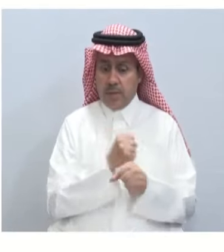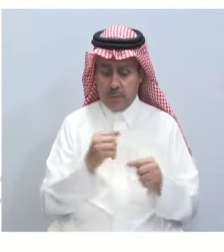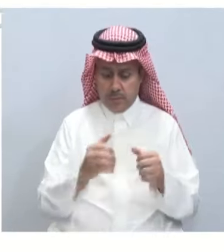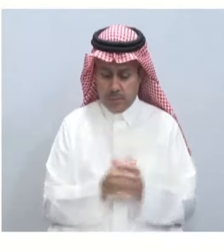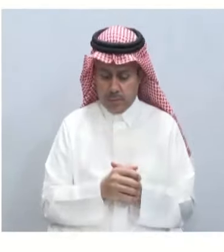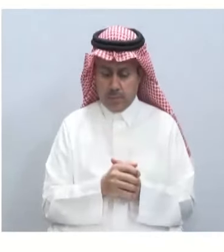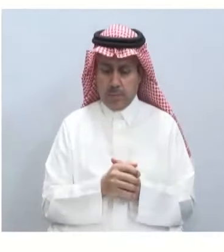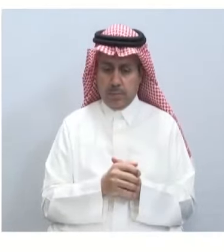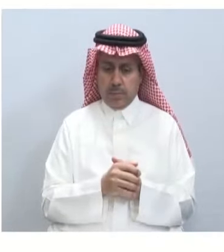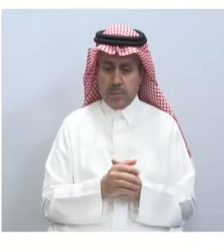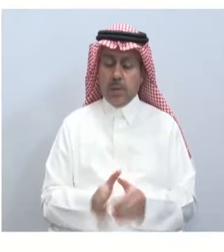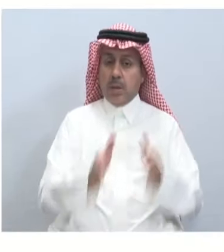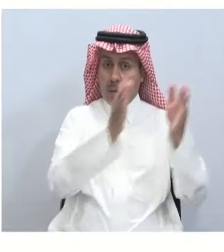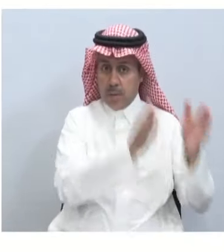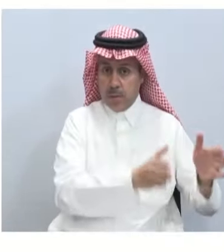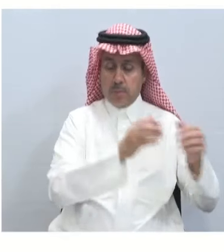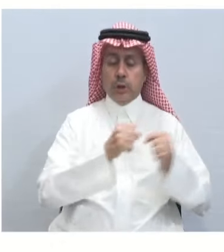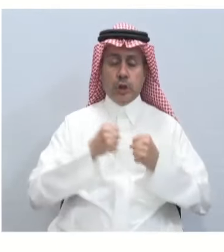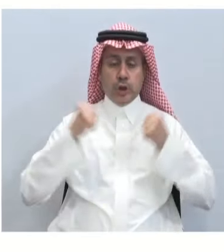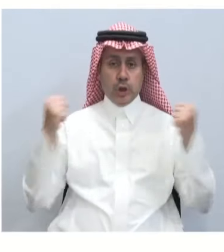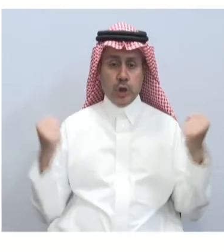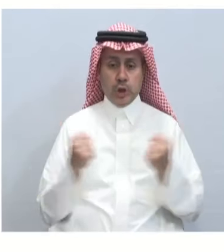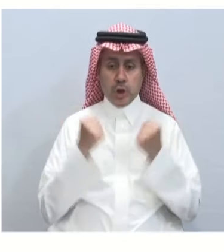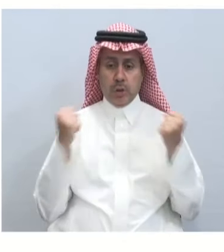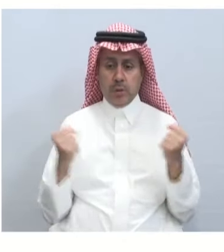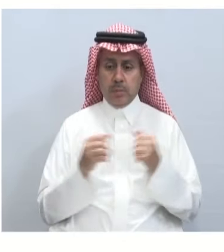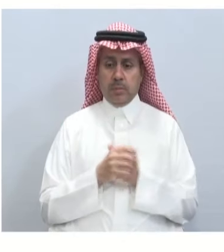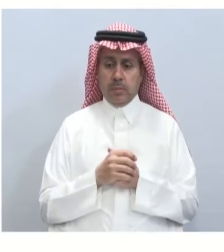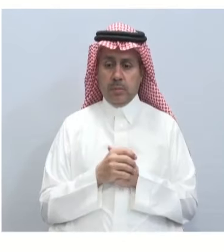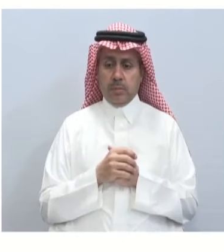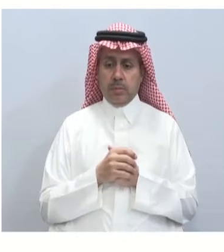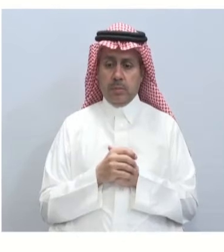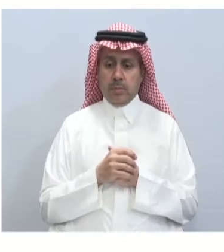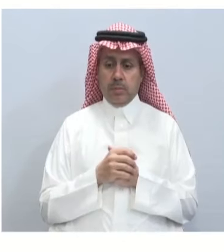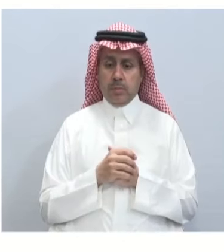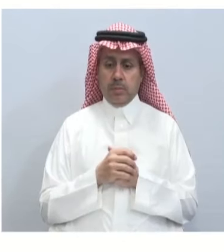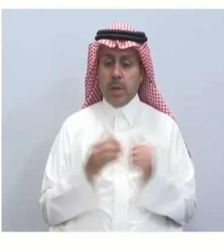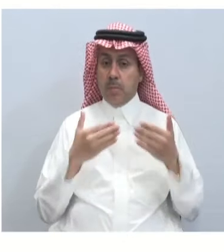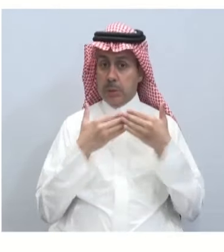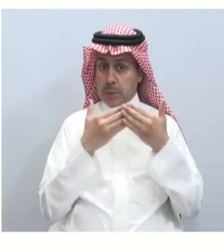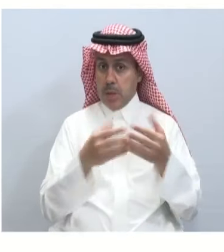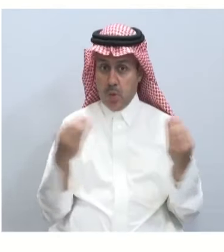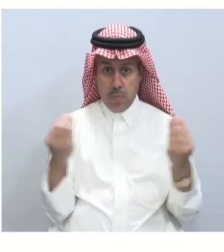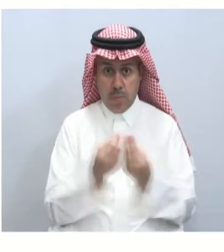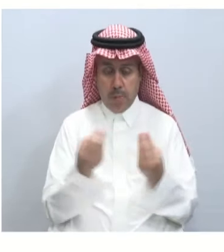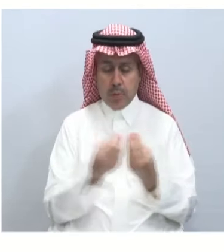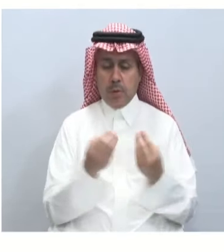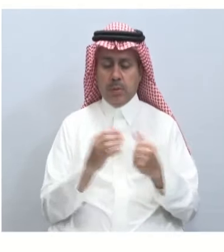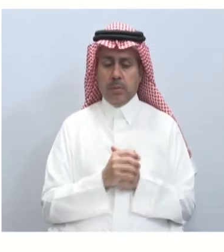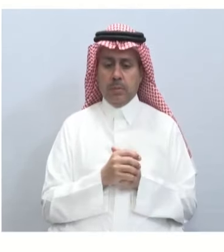فليفعل ننتقل بعد ذلك لهذا النشاط ابنائي وبناتي بالتعاون مع